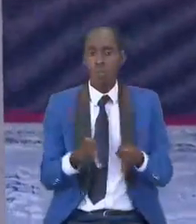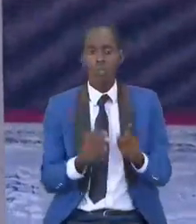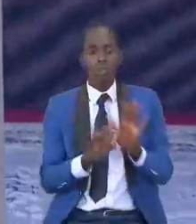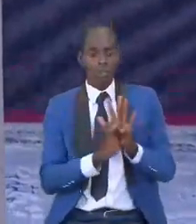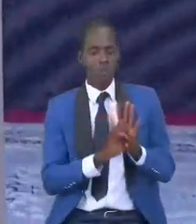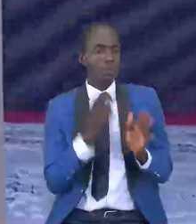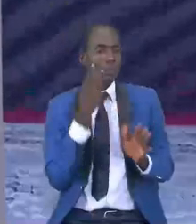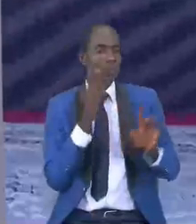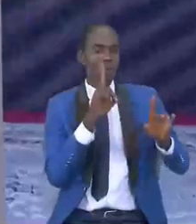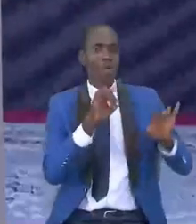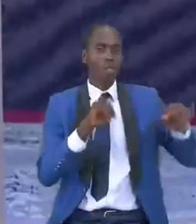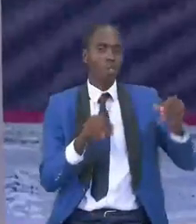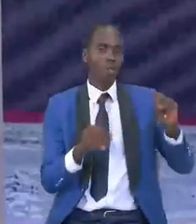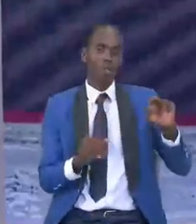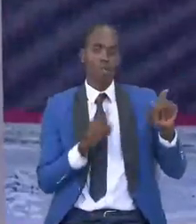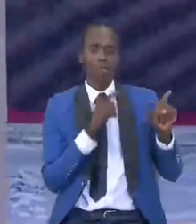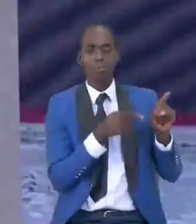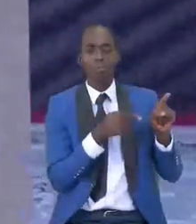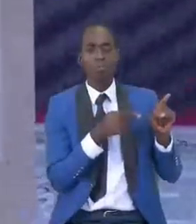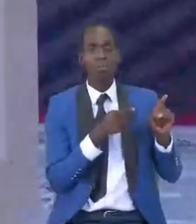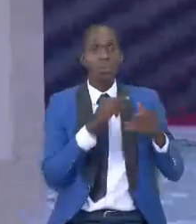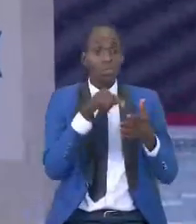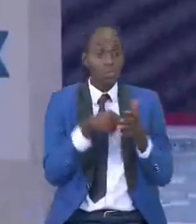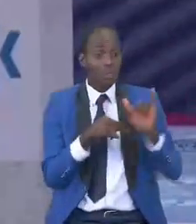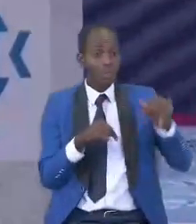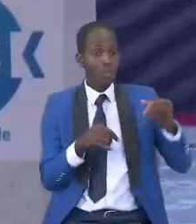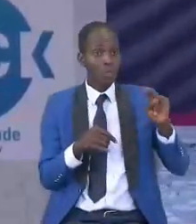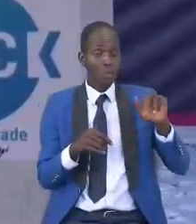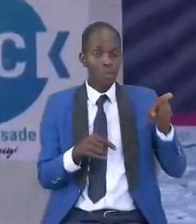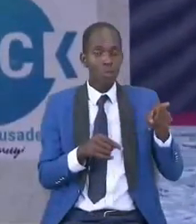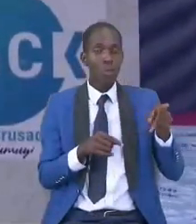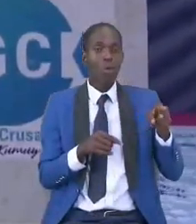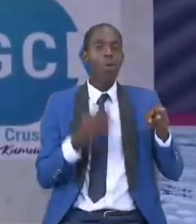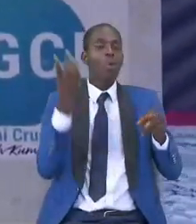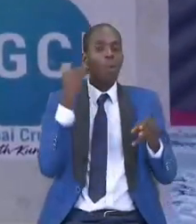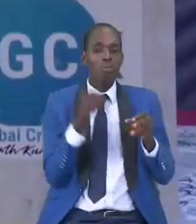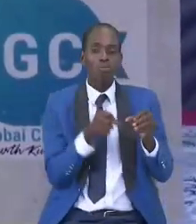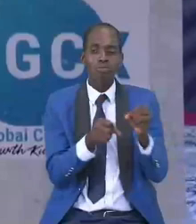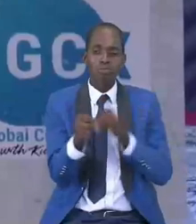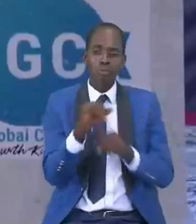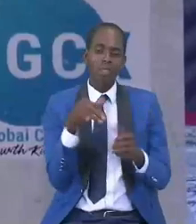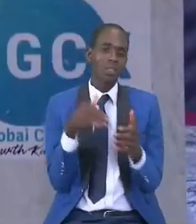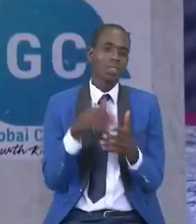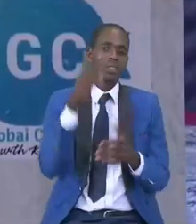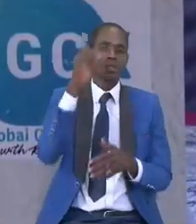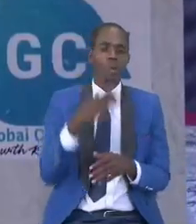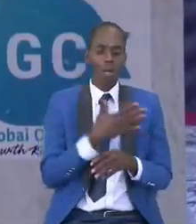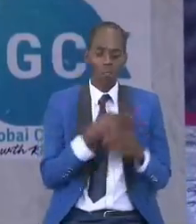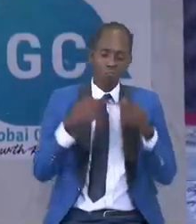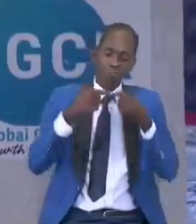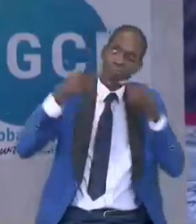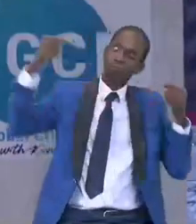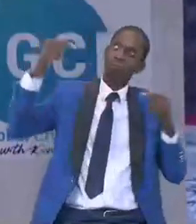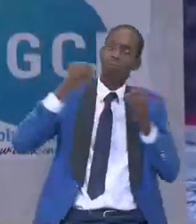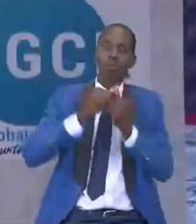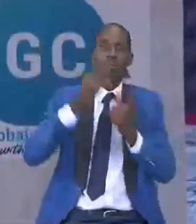si tu ne connais personne de charnel, c'est voici un Jonas. Jonas combattait Dieu, il